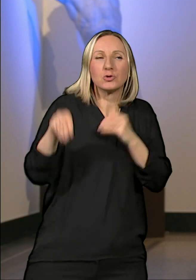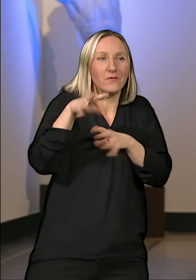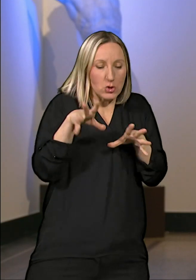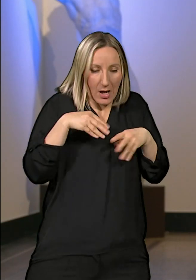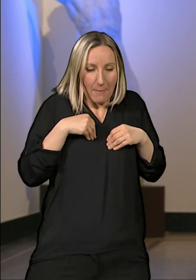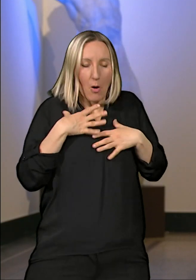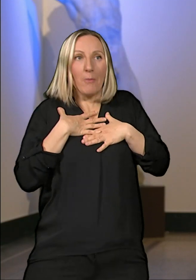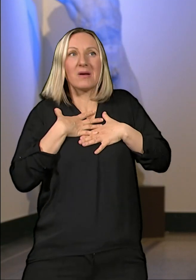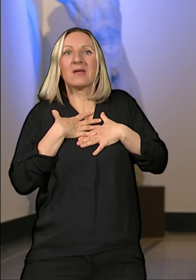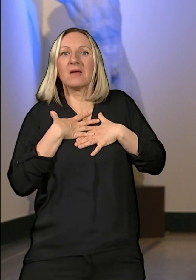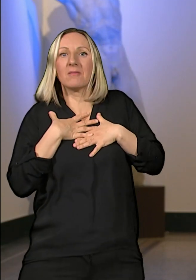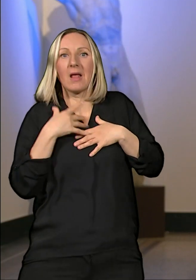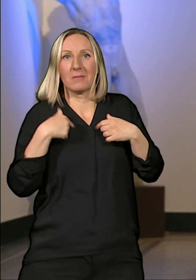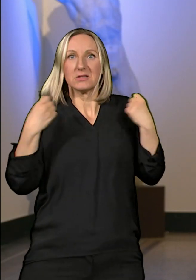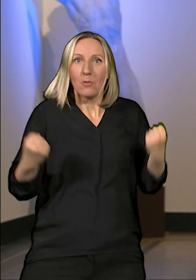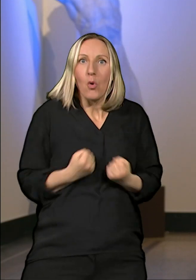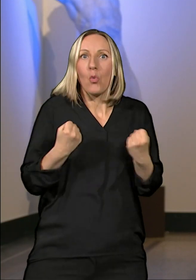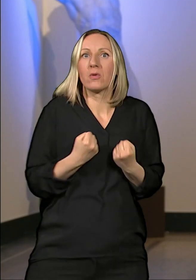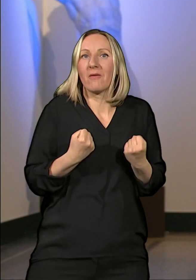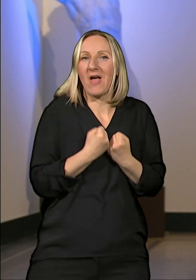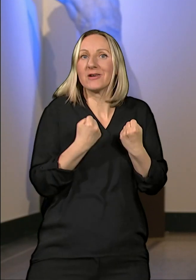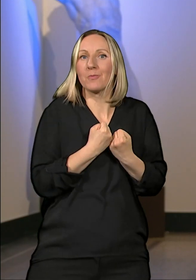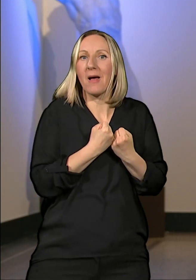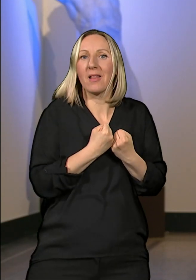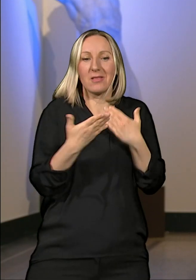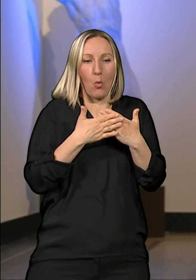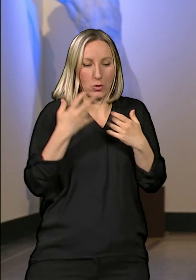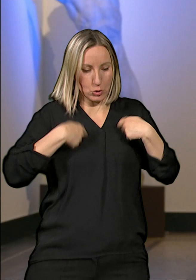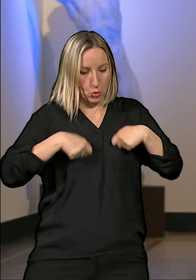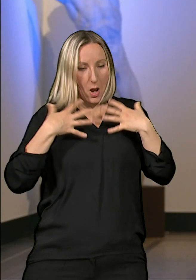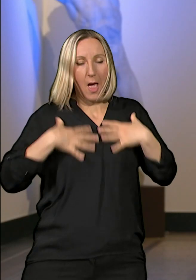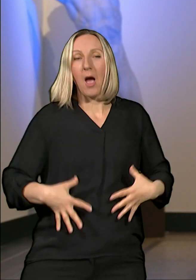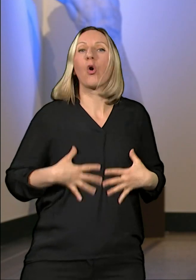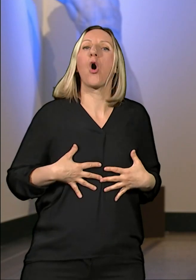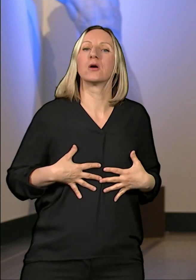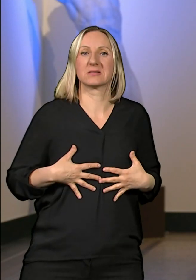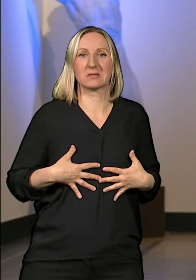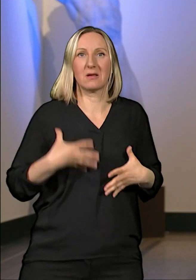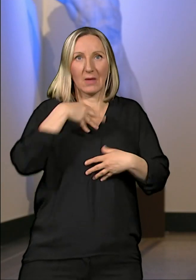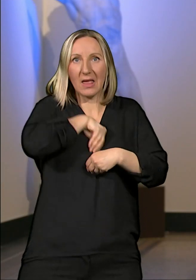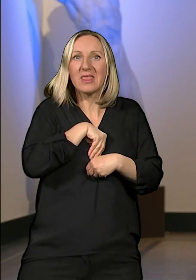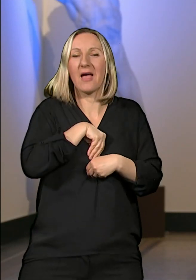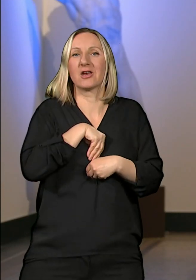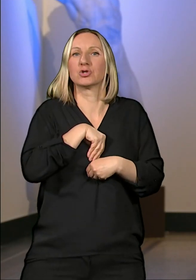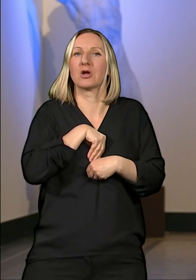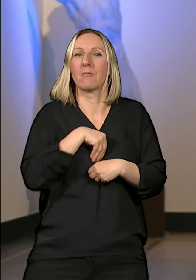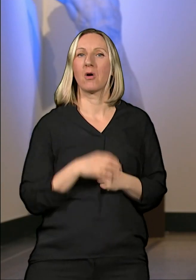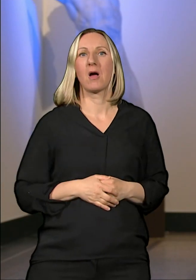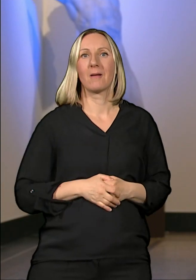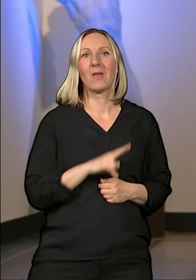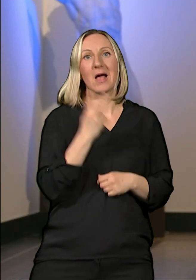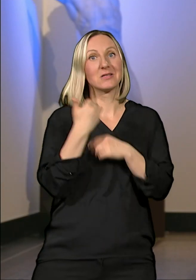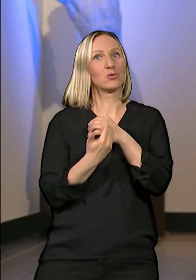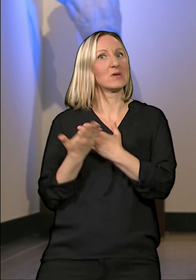mi smo trenirani da u odnosu na taj kostim da ga integrišemo. A sa druge